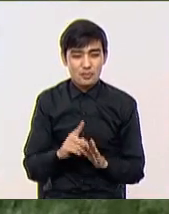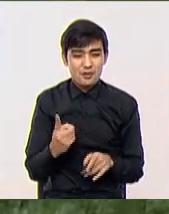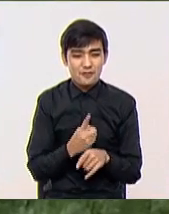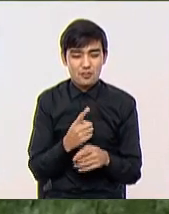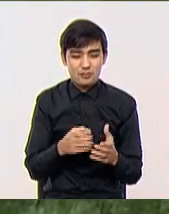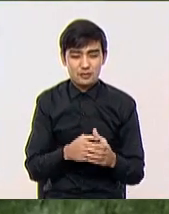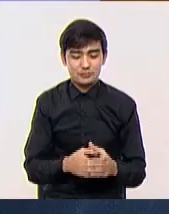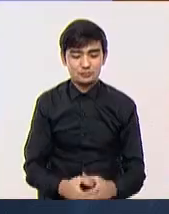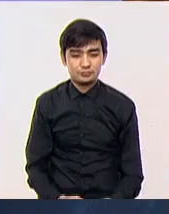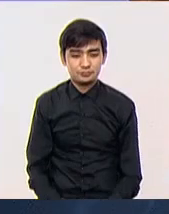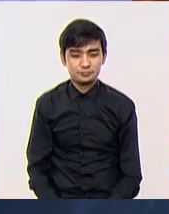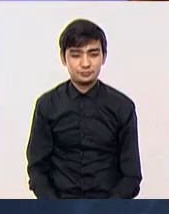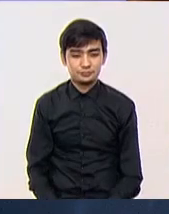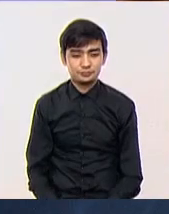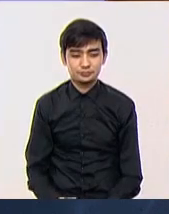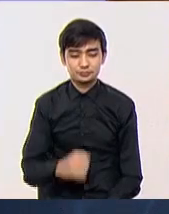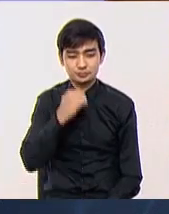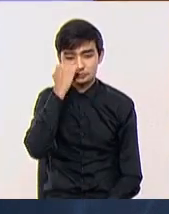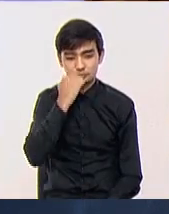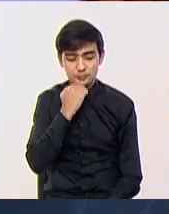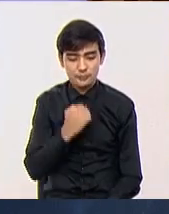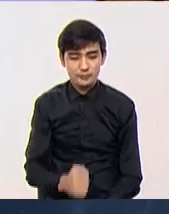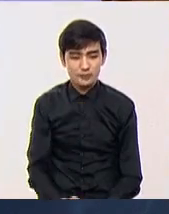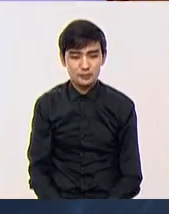кампания. Спасибо, Нургали. Наталья.